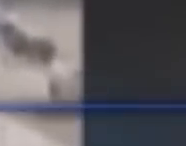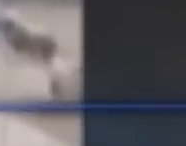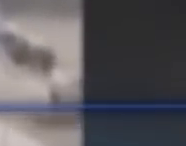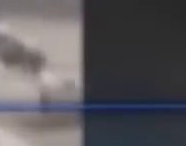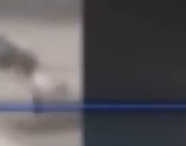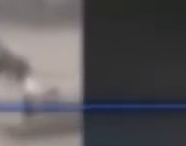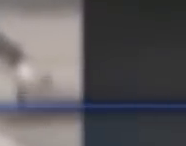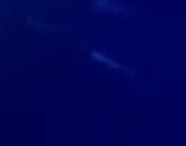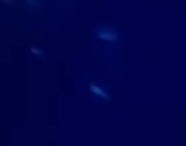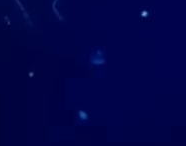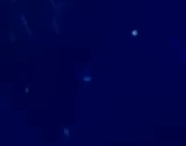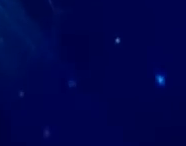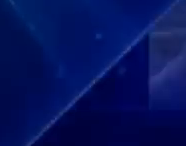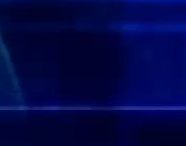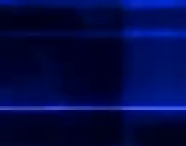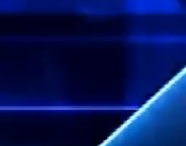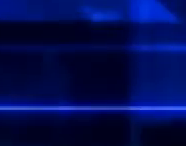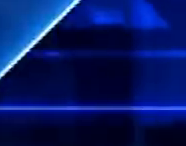patay.